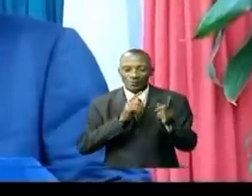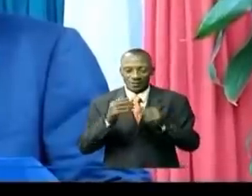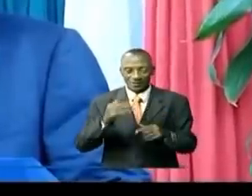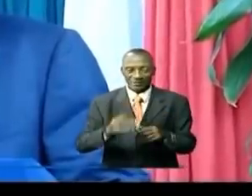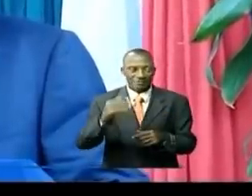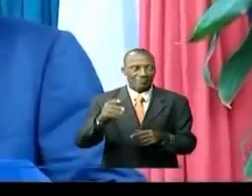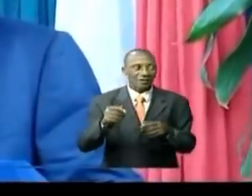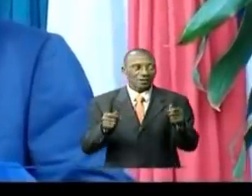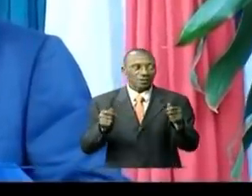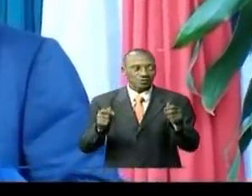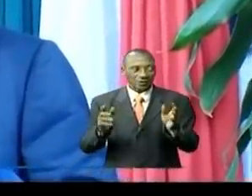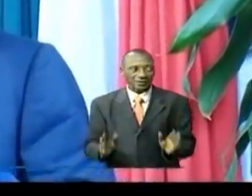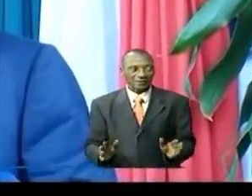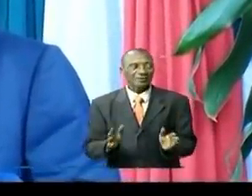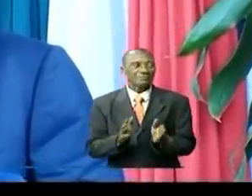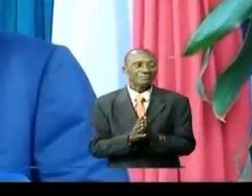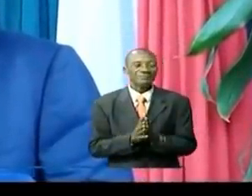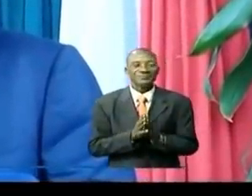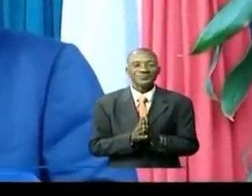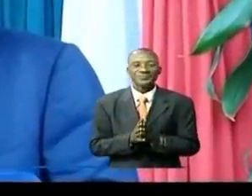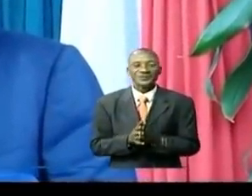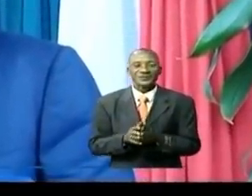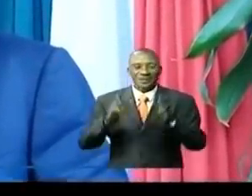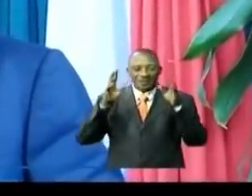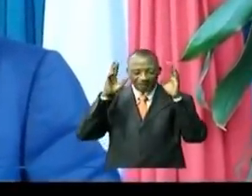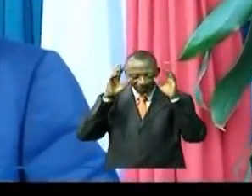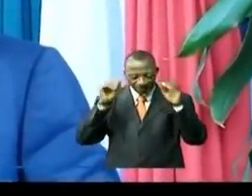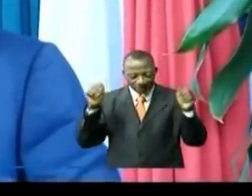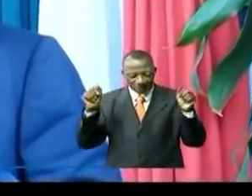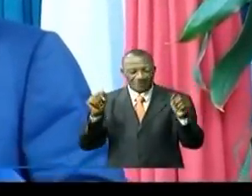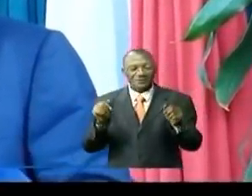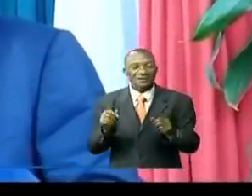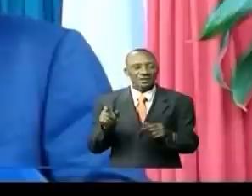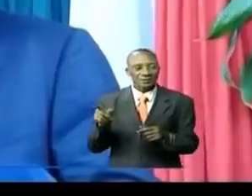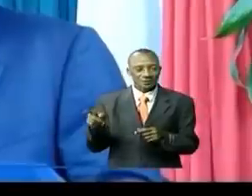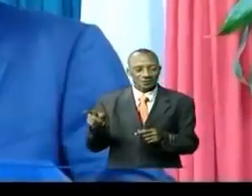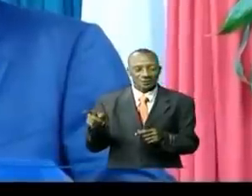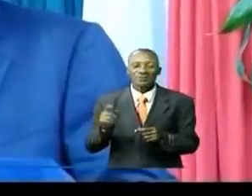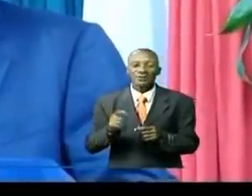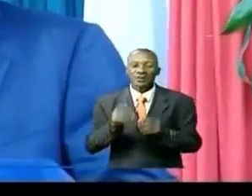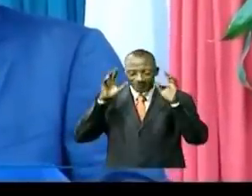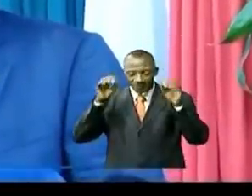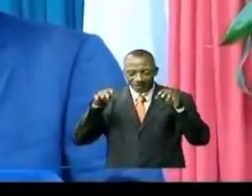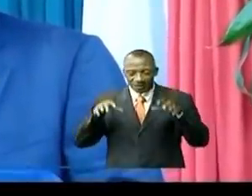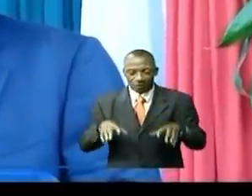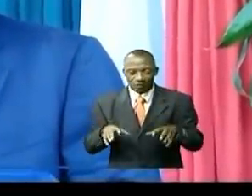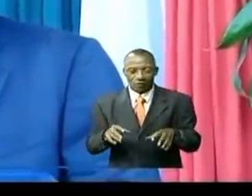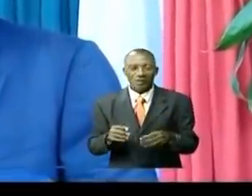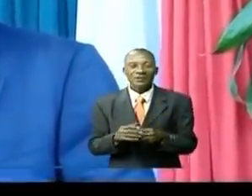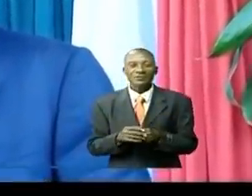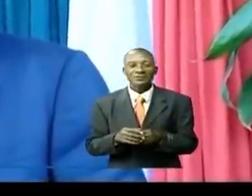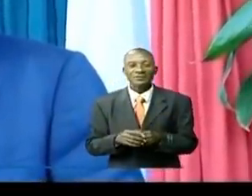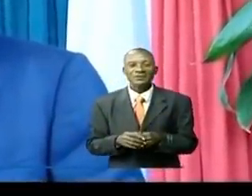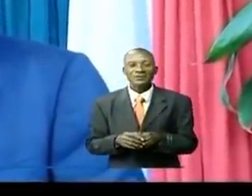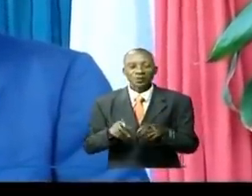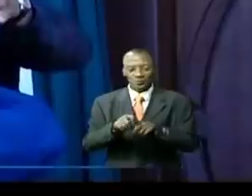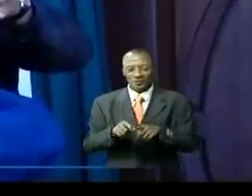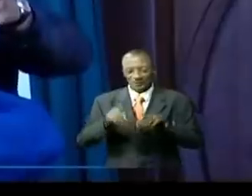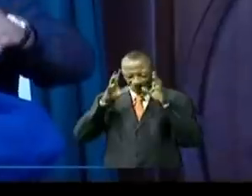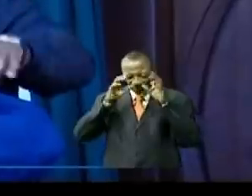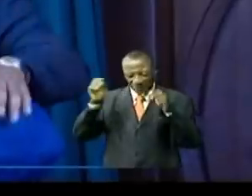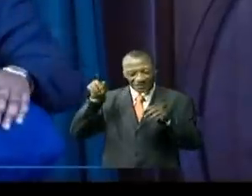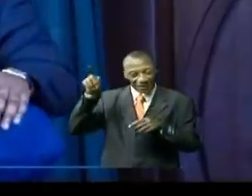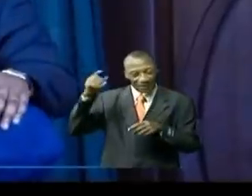de bienvenue, le chef de l'État sud-soudanais a remercié le président congolais pour sa visite historique d'un dirigeant